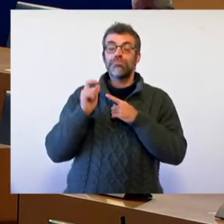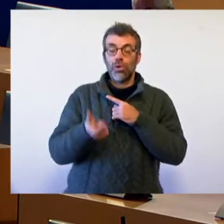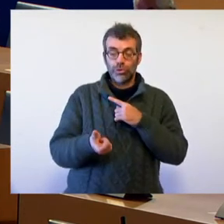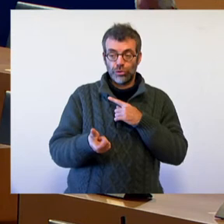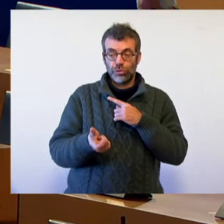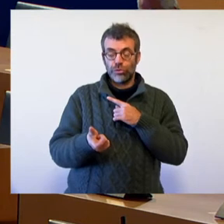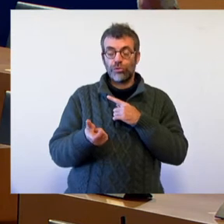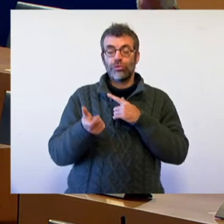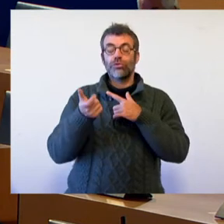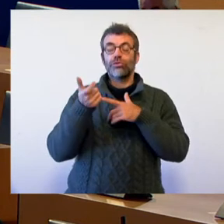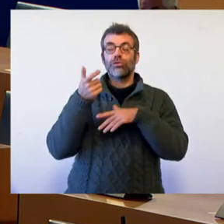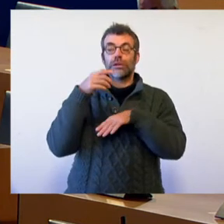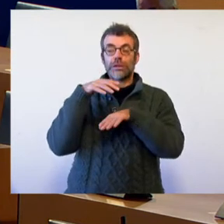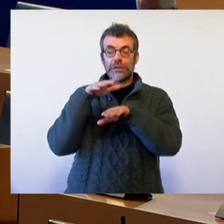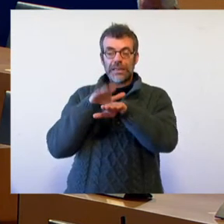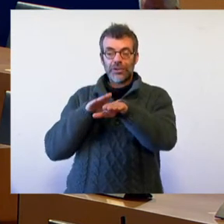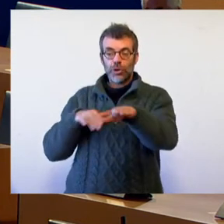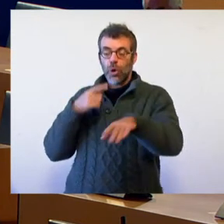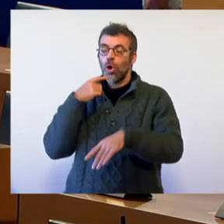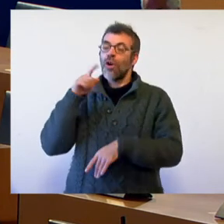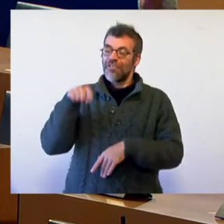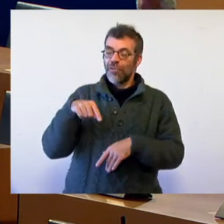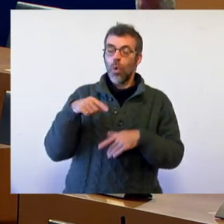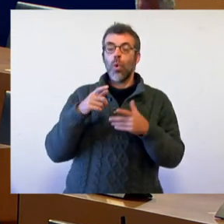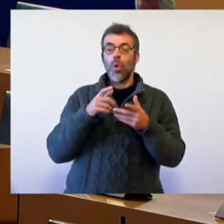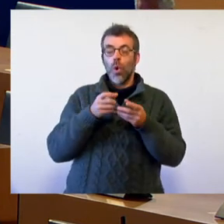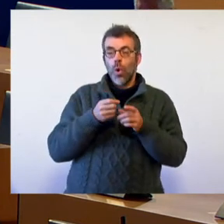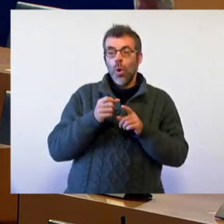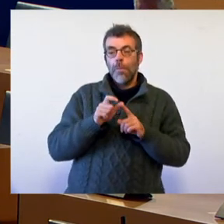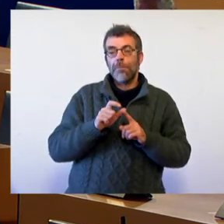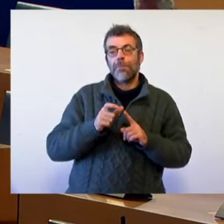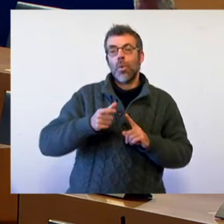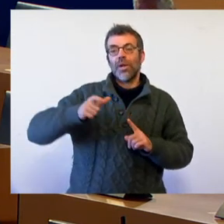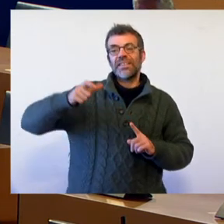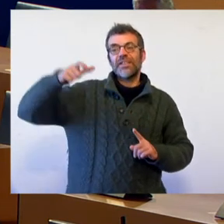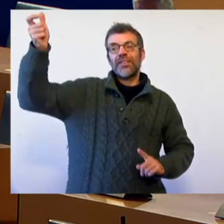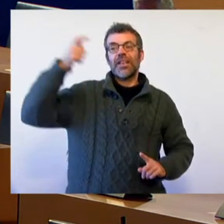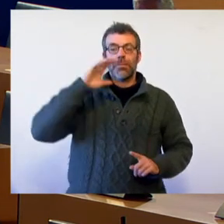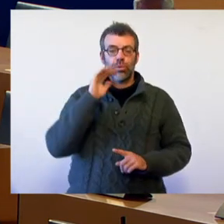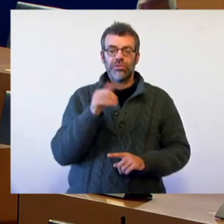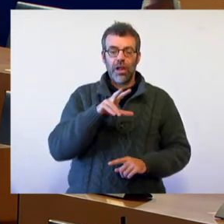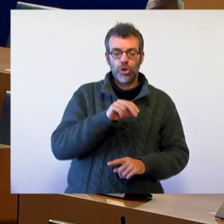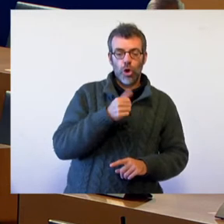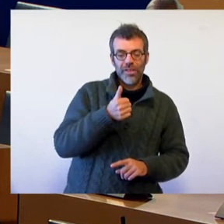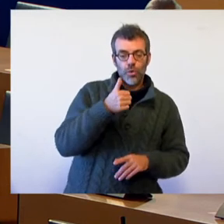obligés de mettre en place une progressivité. Donc, c'est pour ça que 31e, 32e, 33e, voilà,